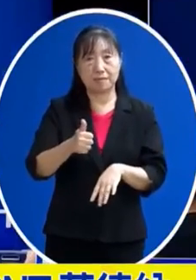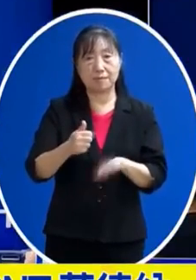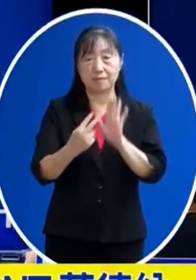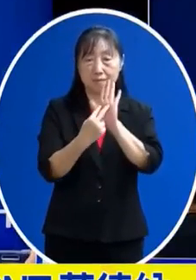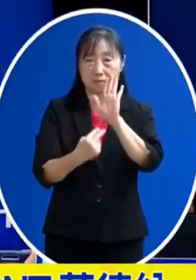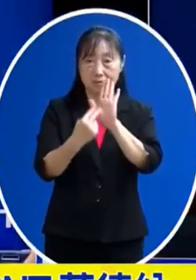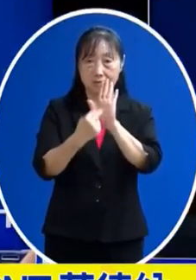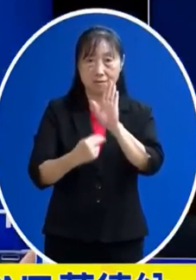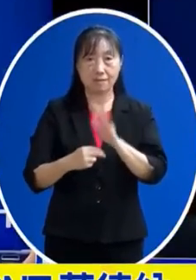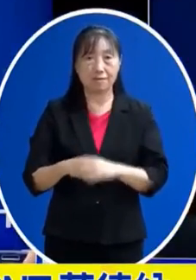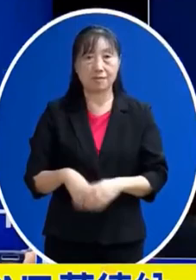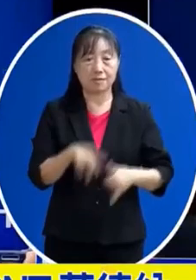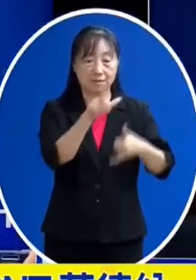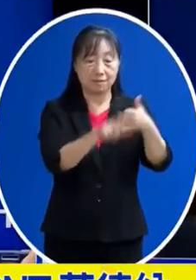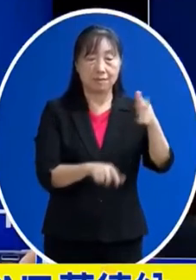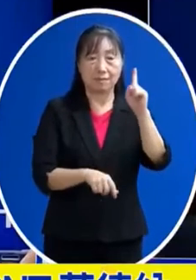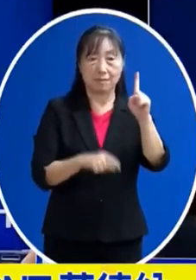下